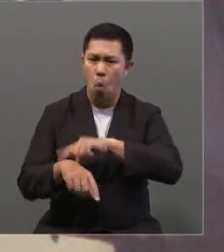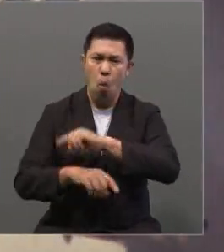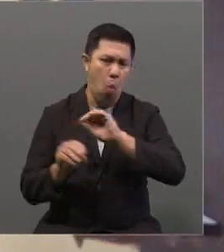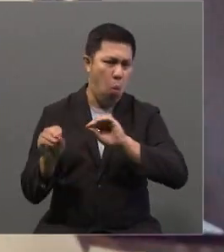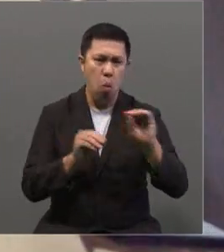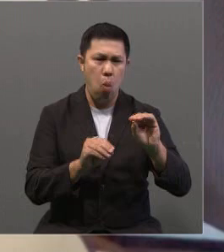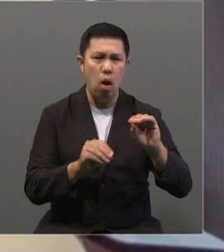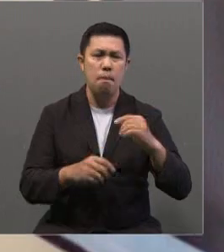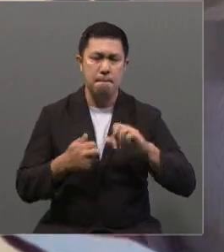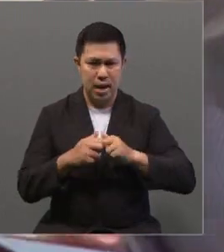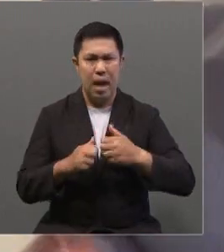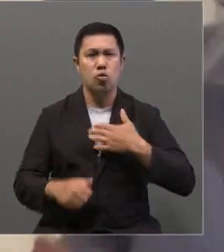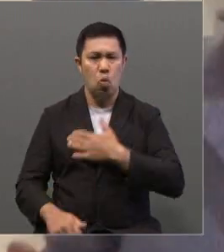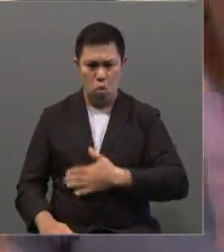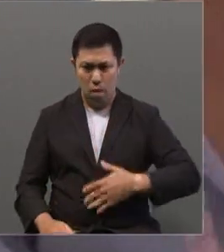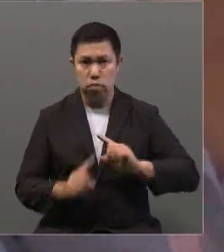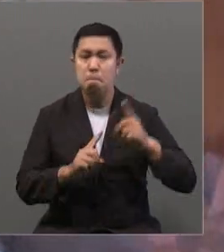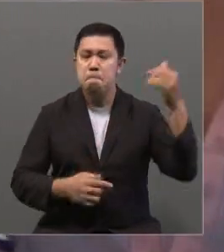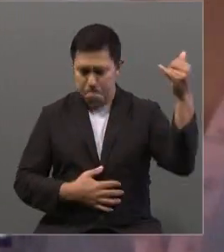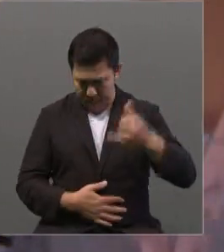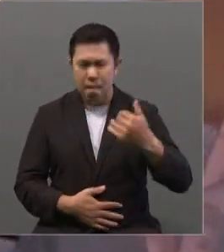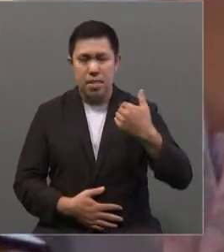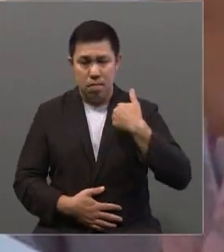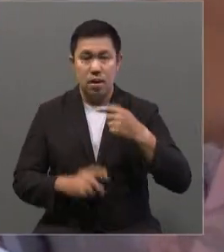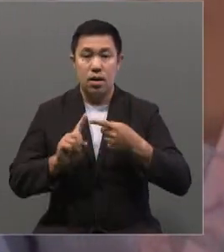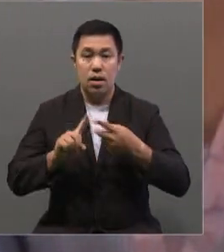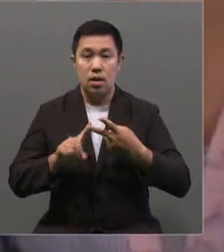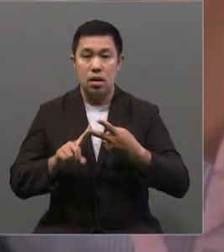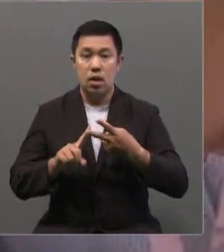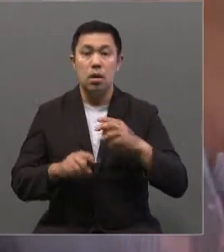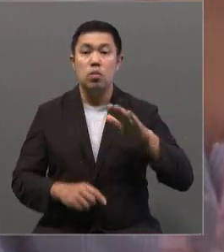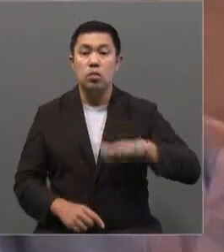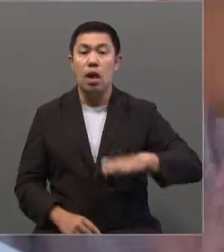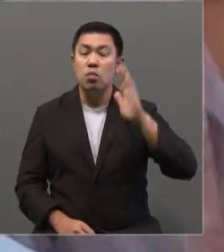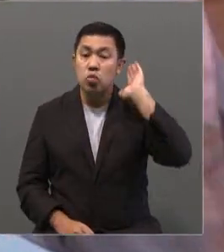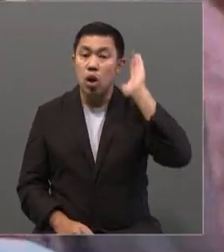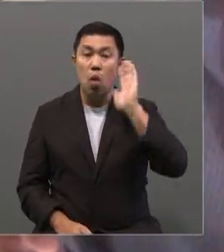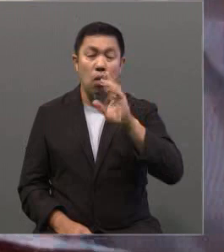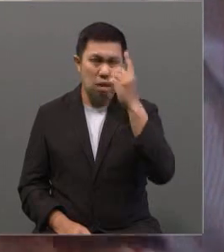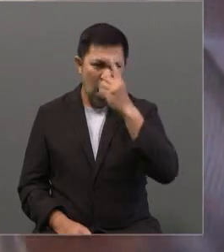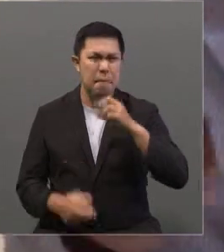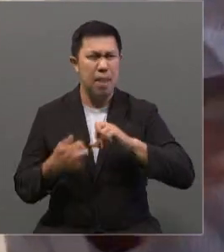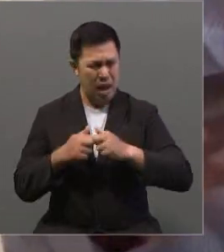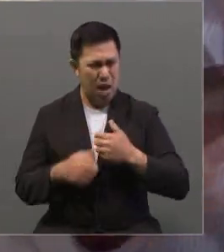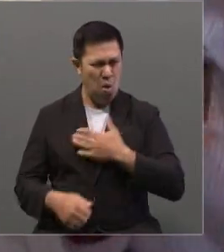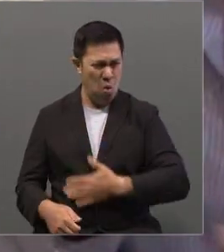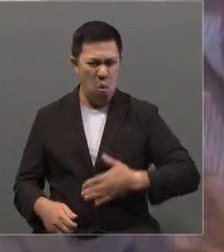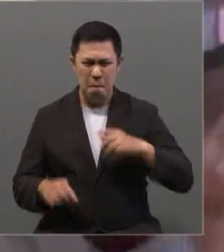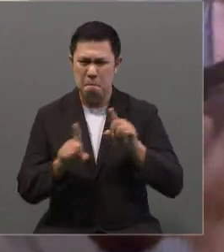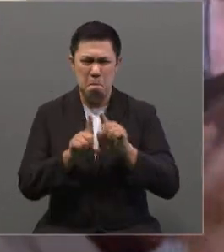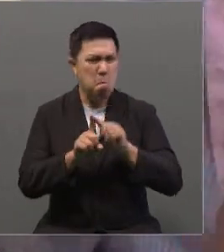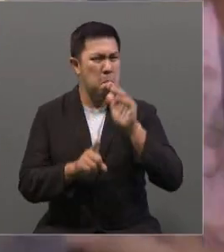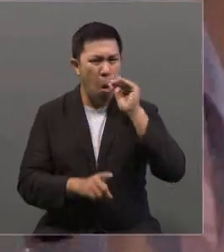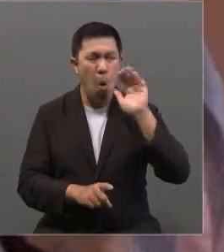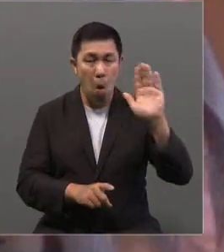ปัญหาสุขภาพแต่ยืนยันมาว่าจะเข้าให้ปากคำแน่นอนส่วนสรัตทับทองน้องชายของกระปุกก็ปัญหาสุขภาพเหมือนกันกับคุณพ่อเป๊ะเล